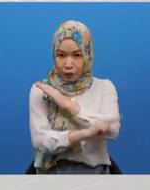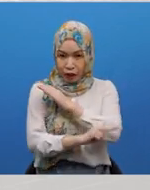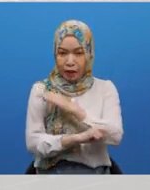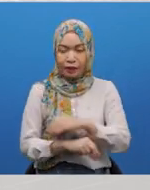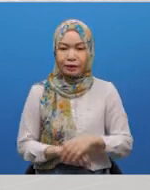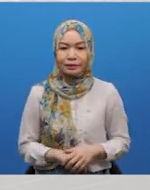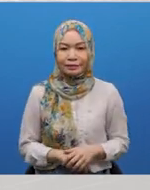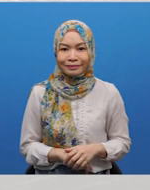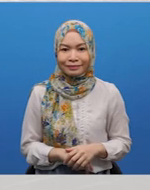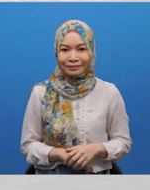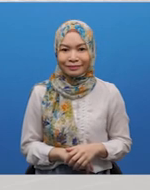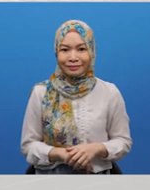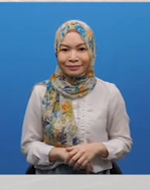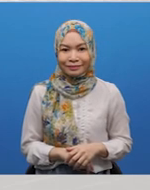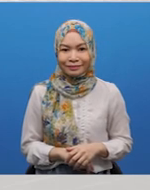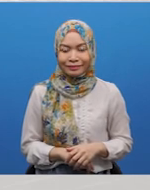negara?